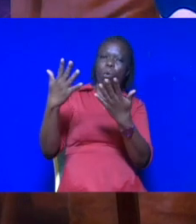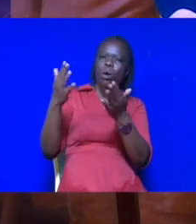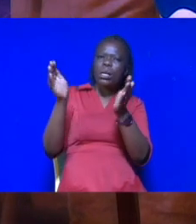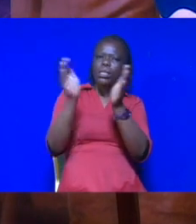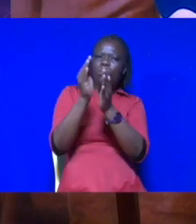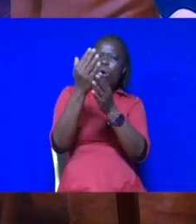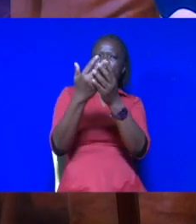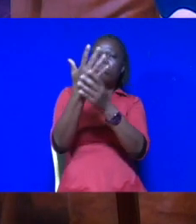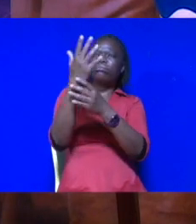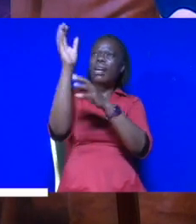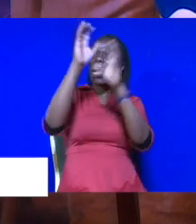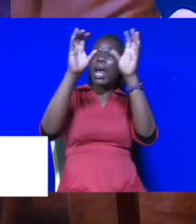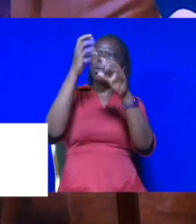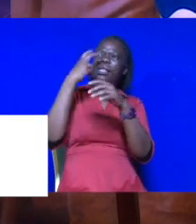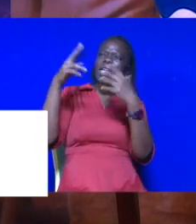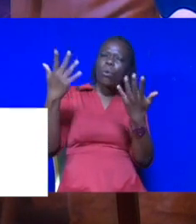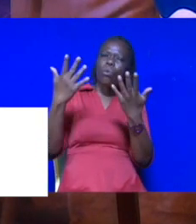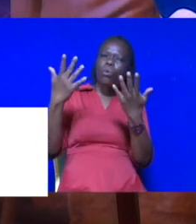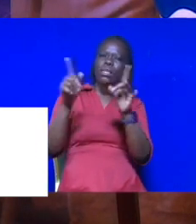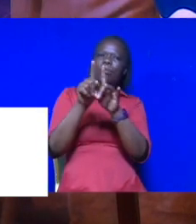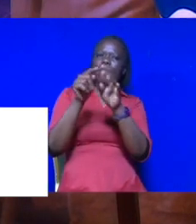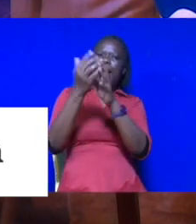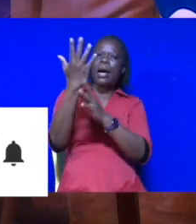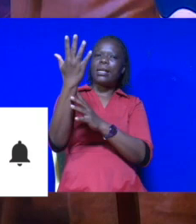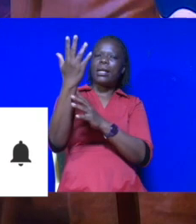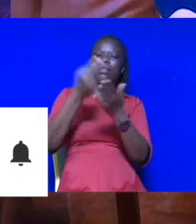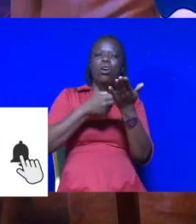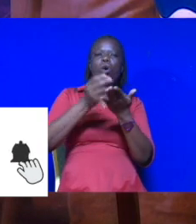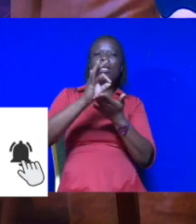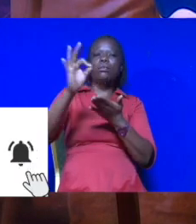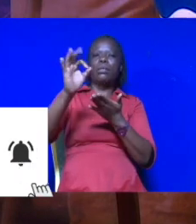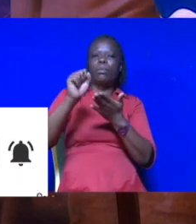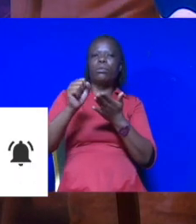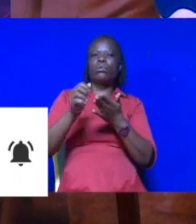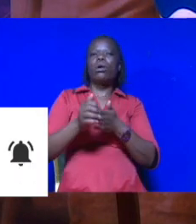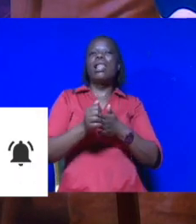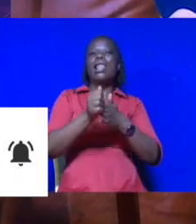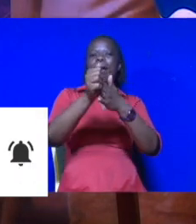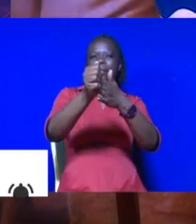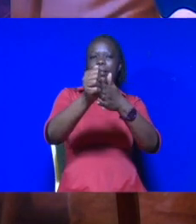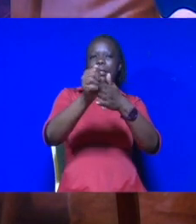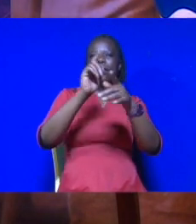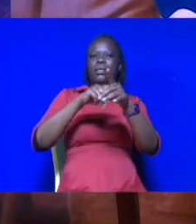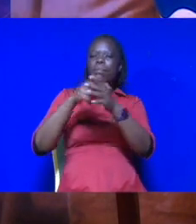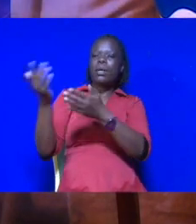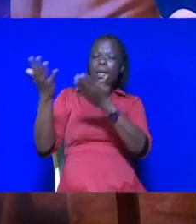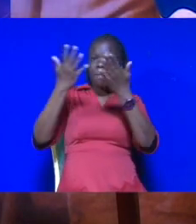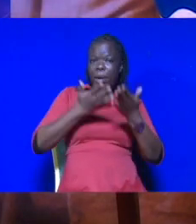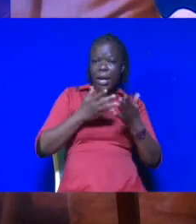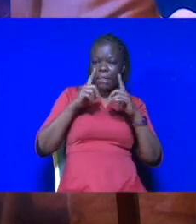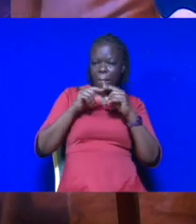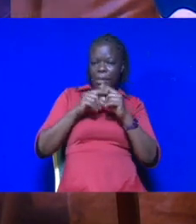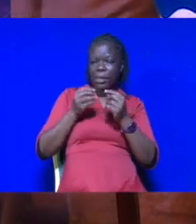dogo namna hiyo? Alilionaje? Ni Roho wa Mungu alimuongoza. Na anapopeleka habari kwamba nimeona wingu